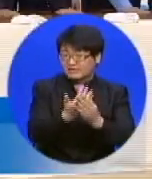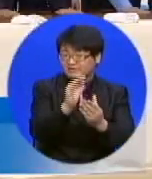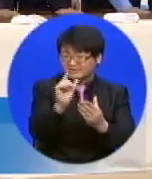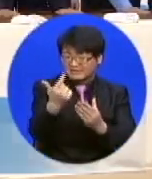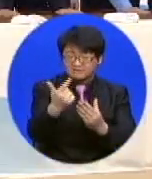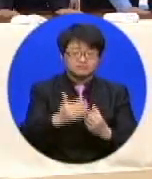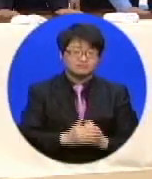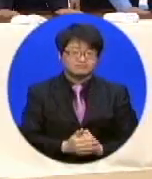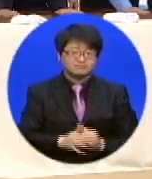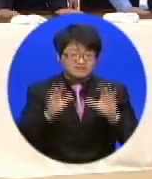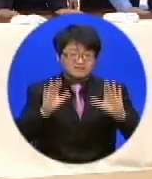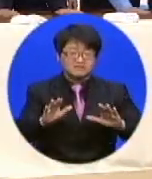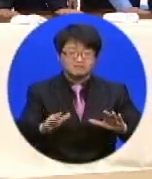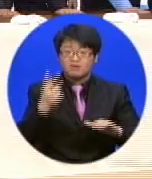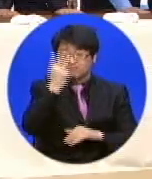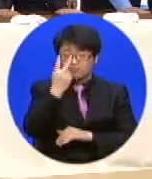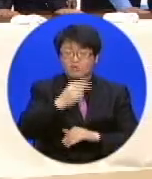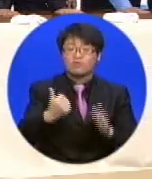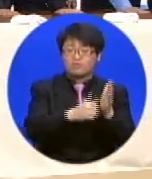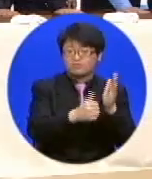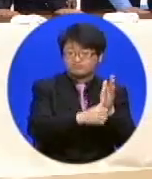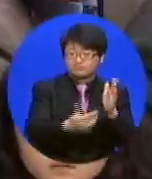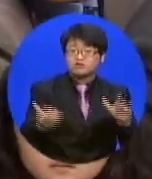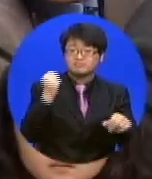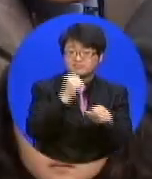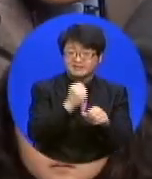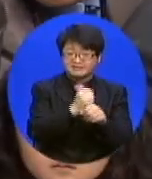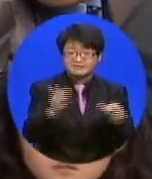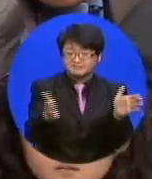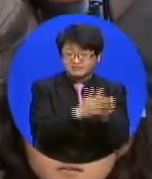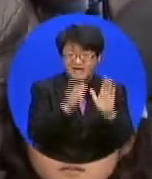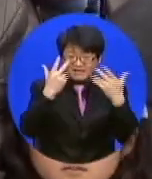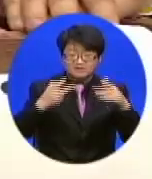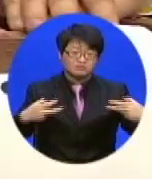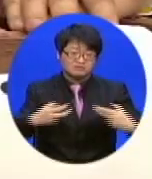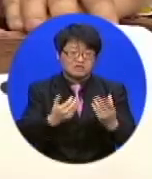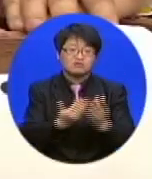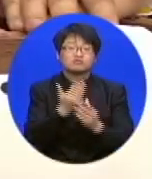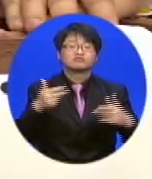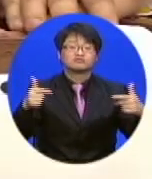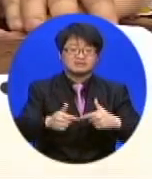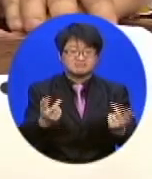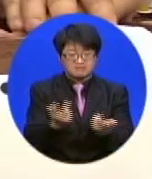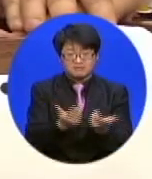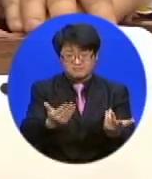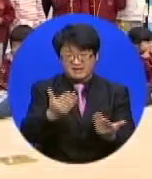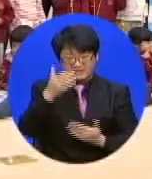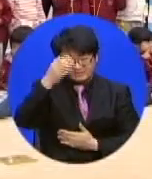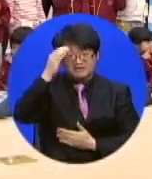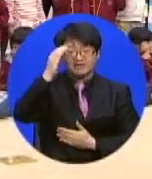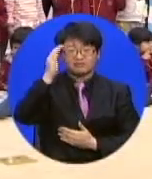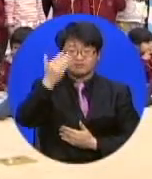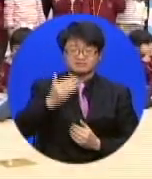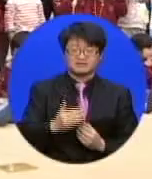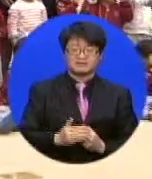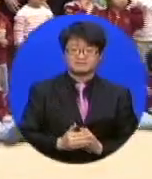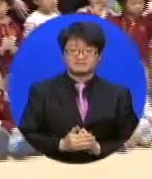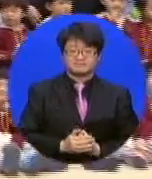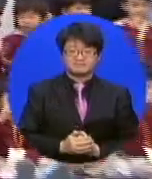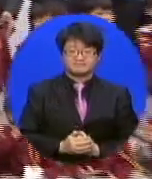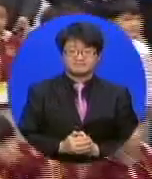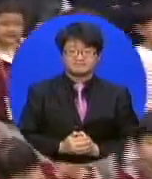않고. 이번 승하차 보호기 설치가 어린이 교통사고를 줄일 수 있는 방안이 될 것으로 기대됩니다. 경기